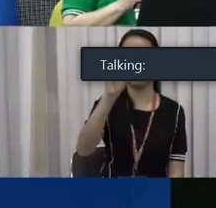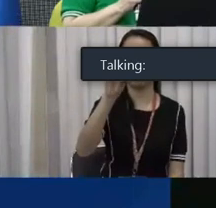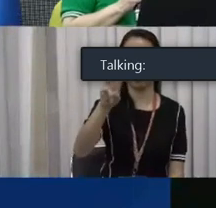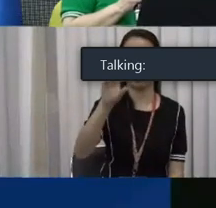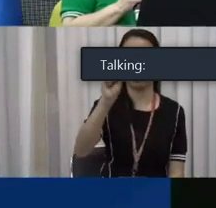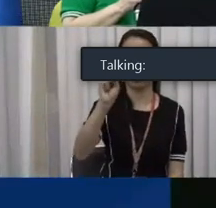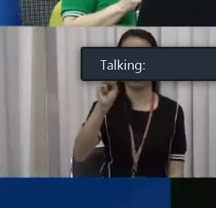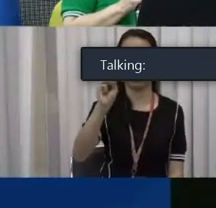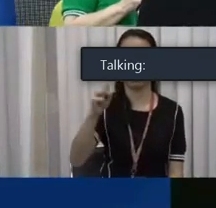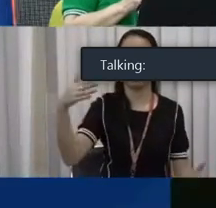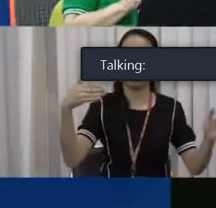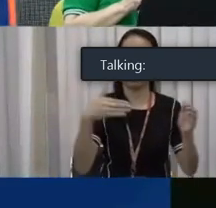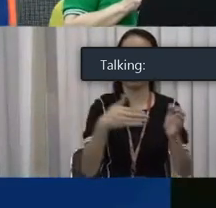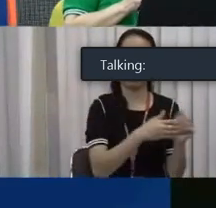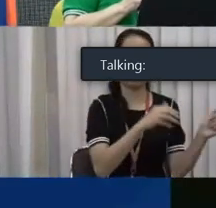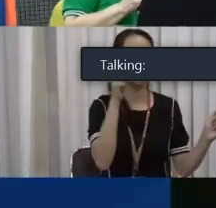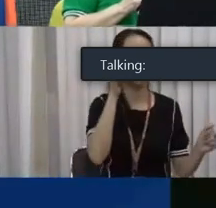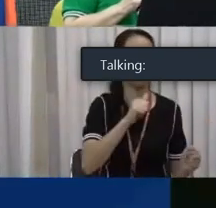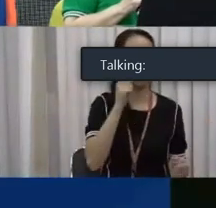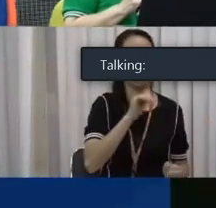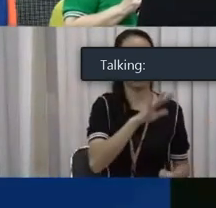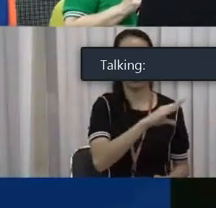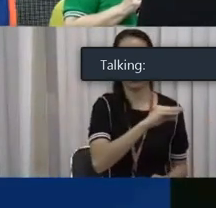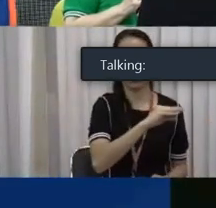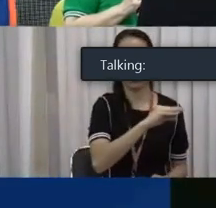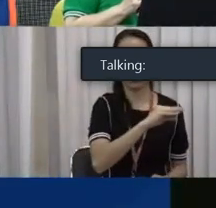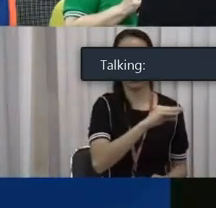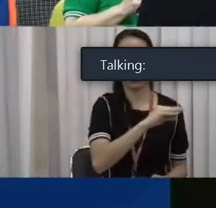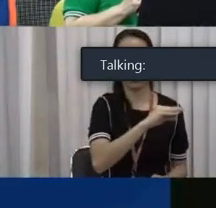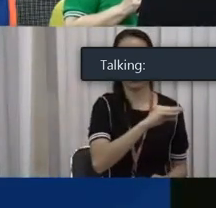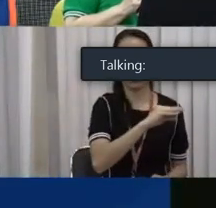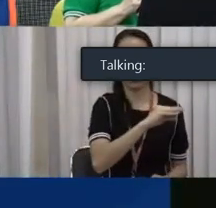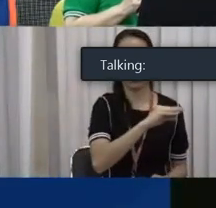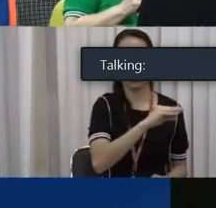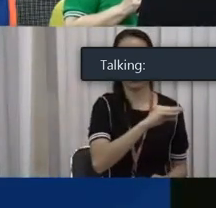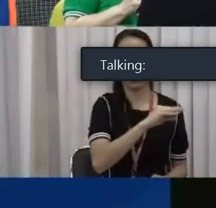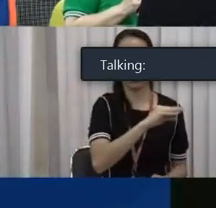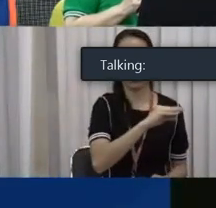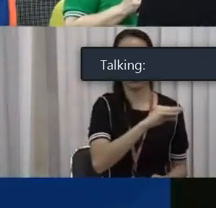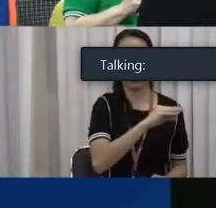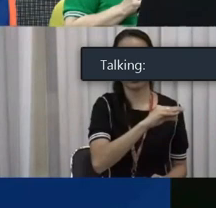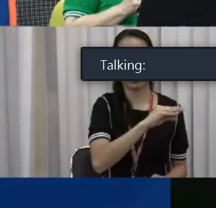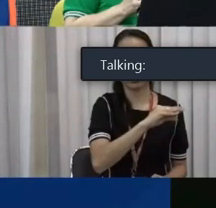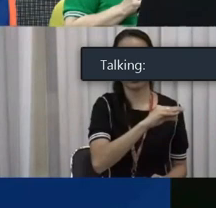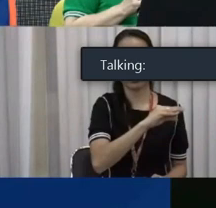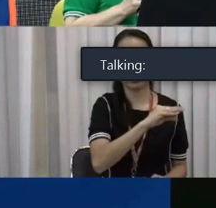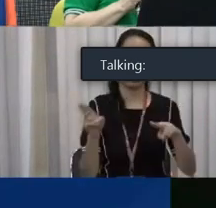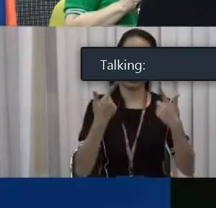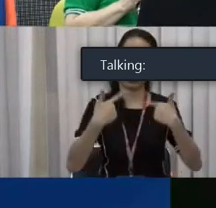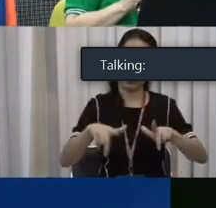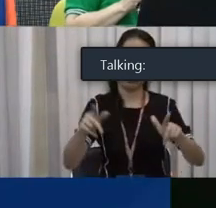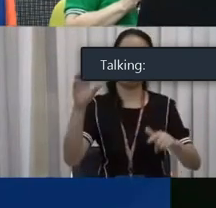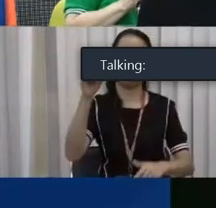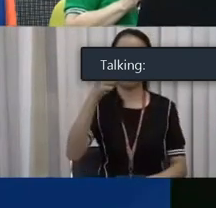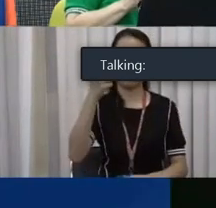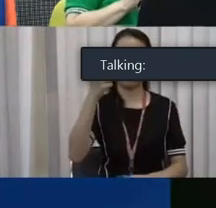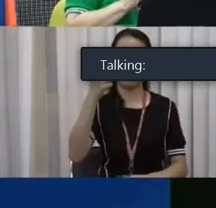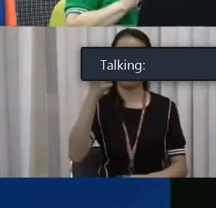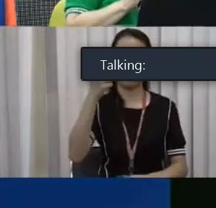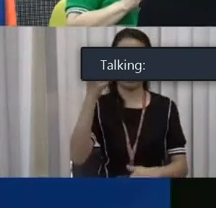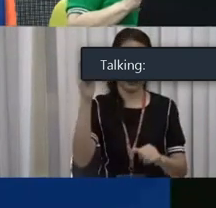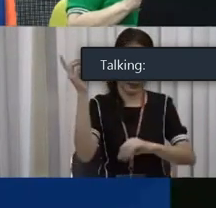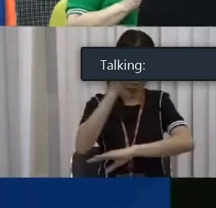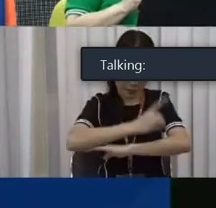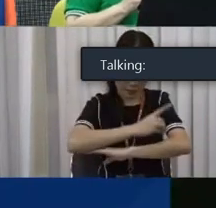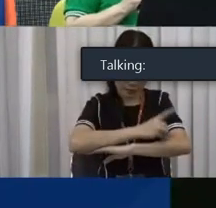of 10 days nga leave. So, ang ato barong mga female workers